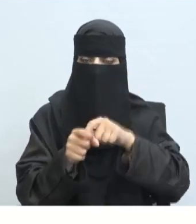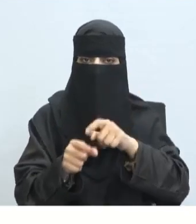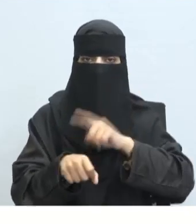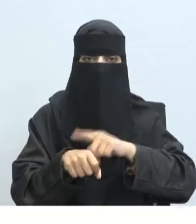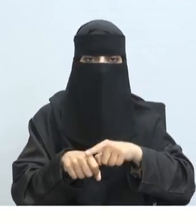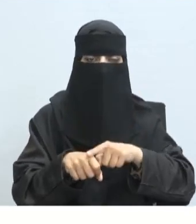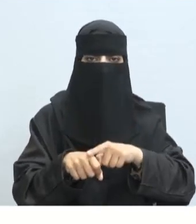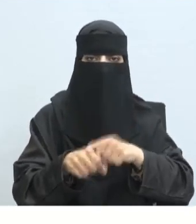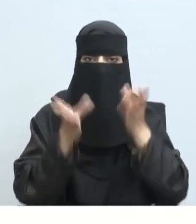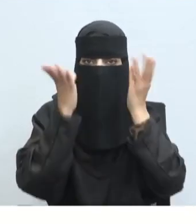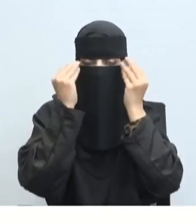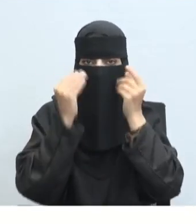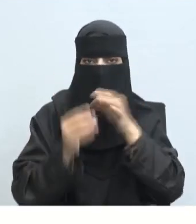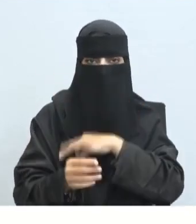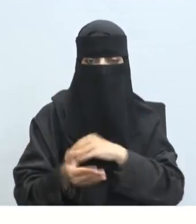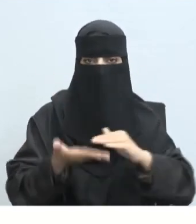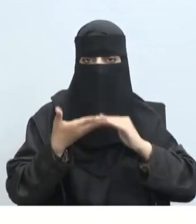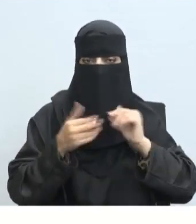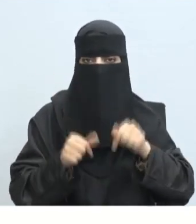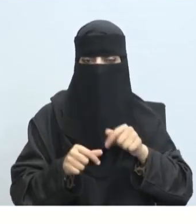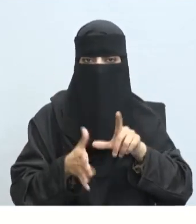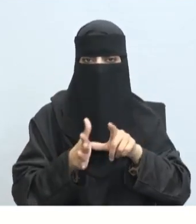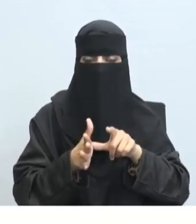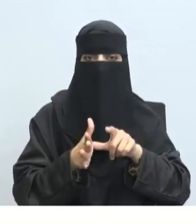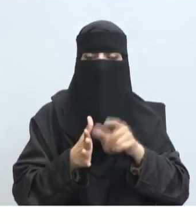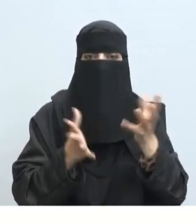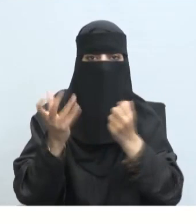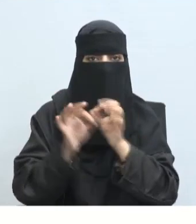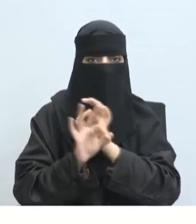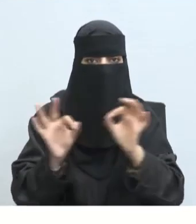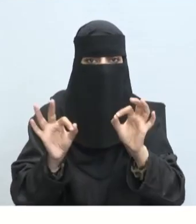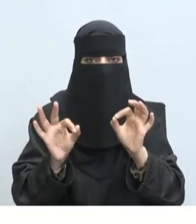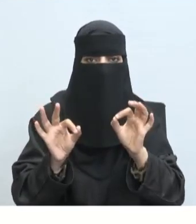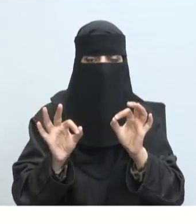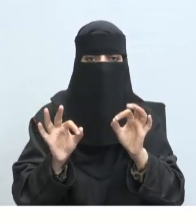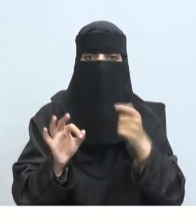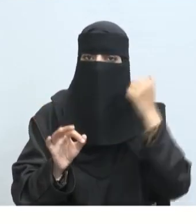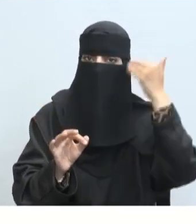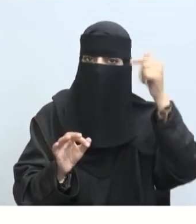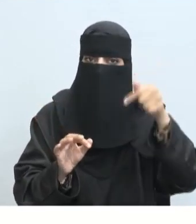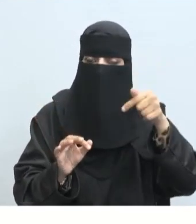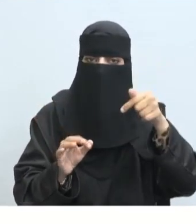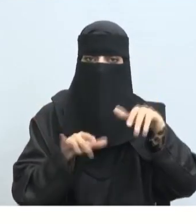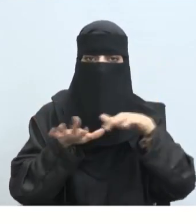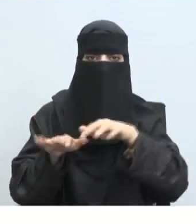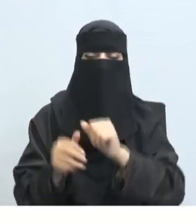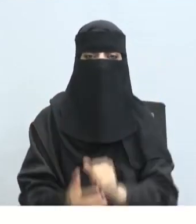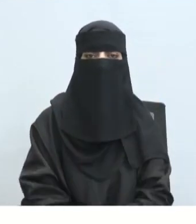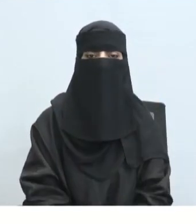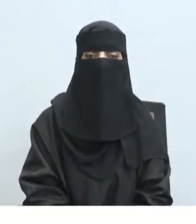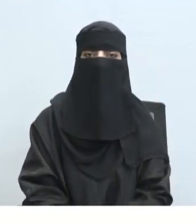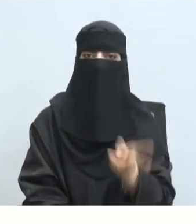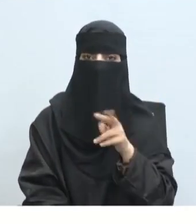الى معلومات مفيده تساعدنا في تقدير الطلبات وتوقعات الحضور